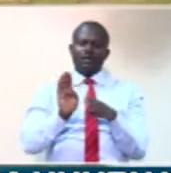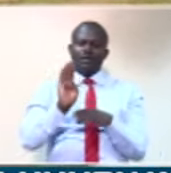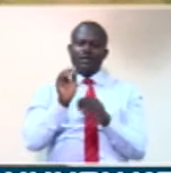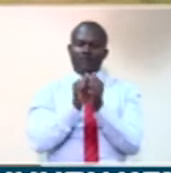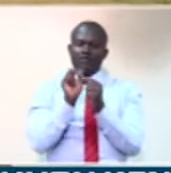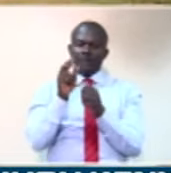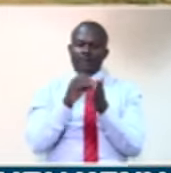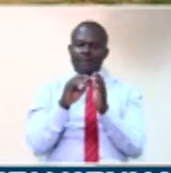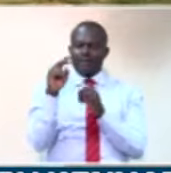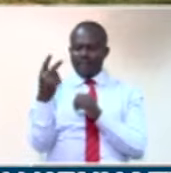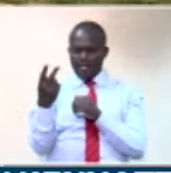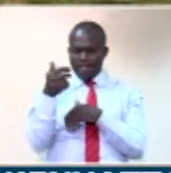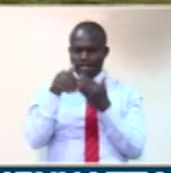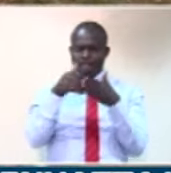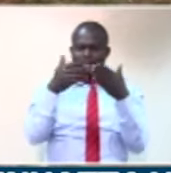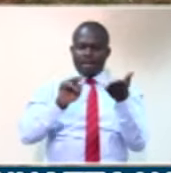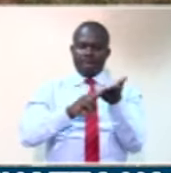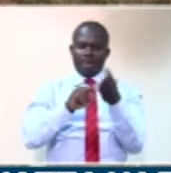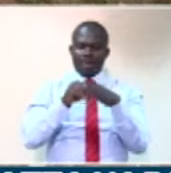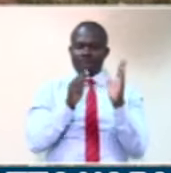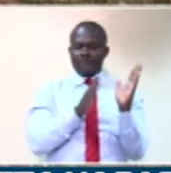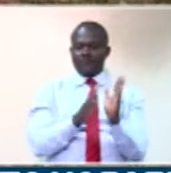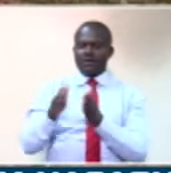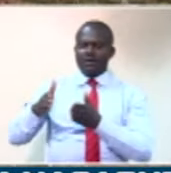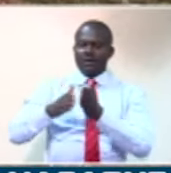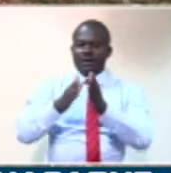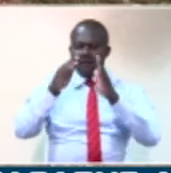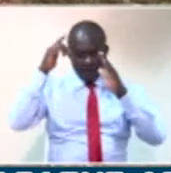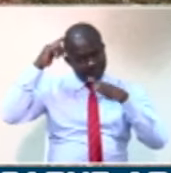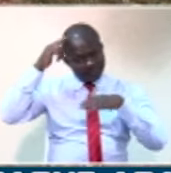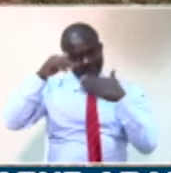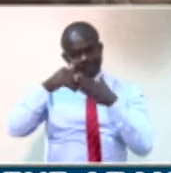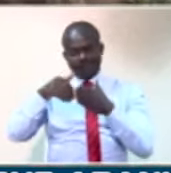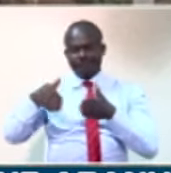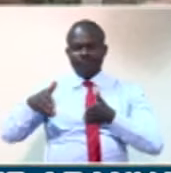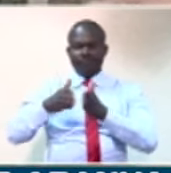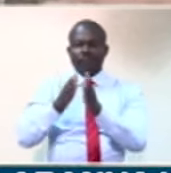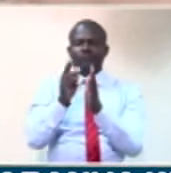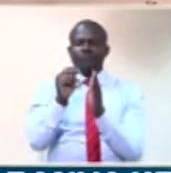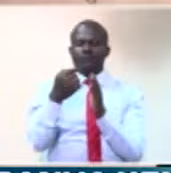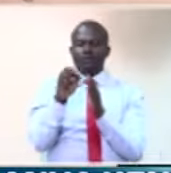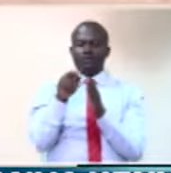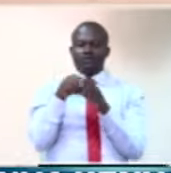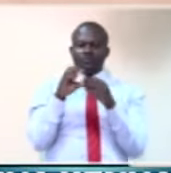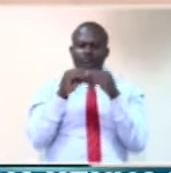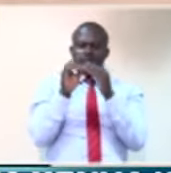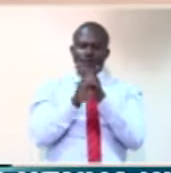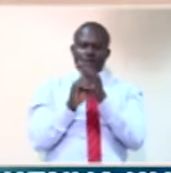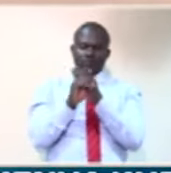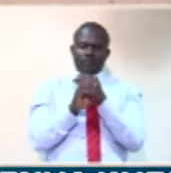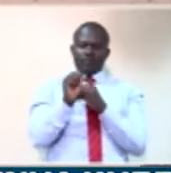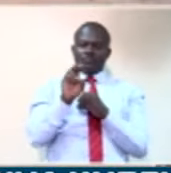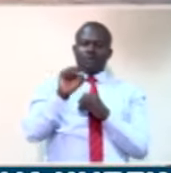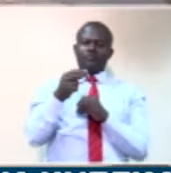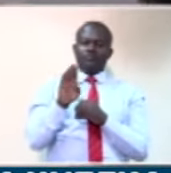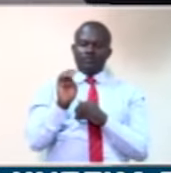12 n'ibice 2 niyo yamaze gukoreshwa mu gutunganya imihanda ya kaburimbo na ruhurura mu mujyi wa Nyagatare. Umuyobozi w'aka karere Mushabe